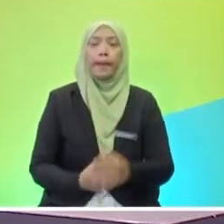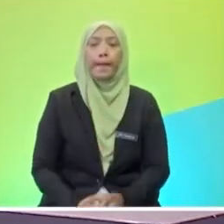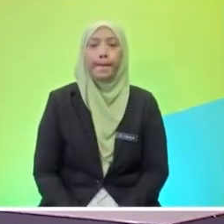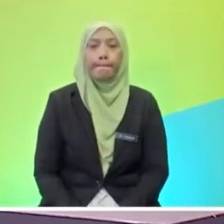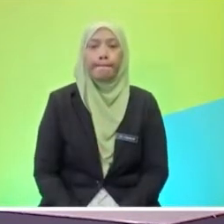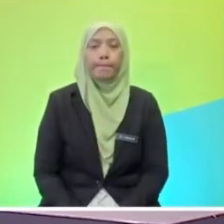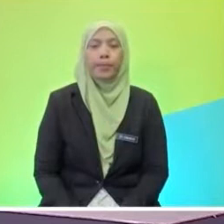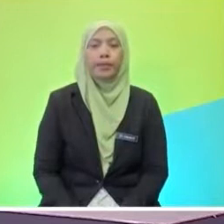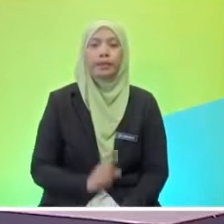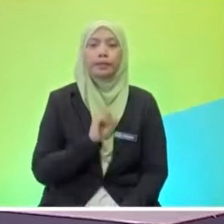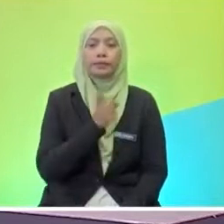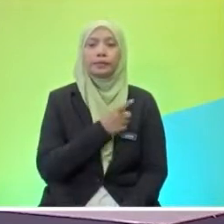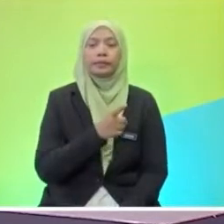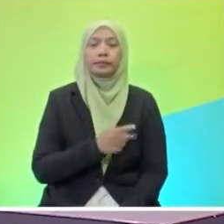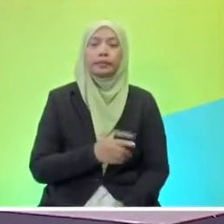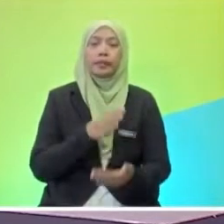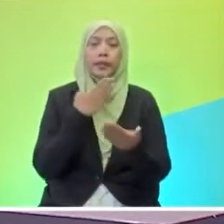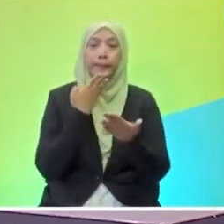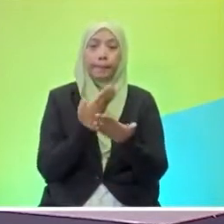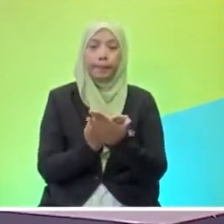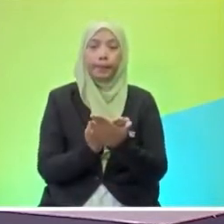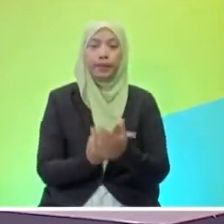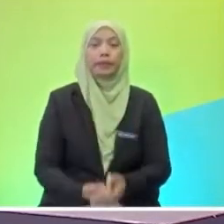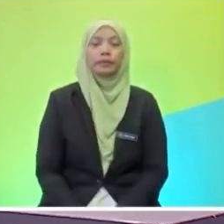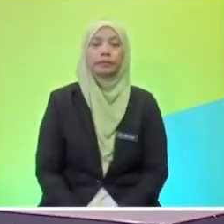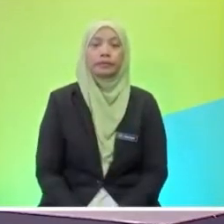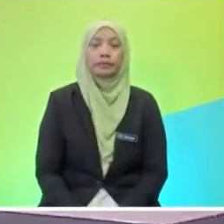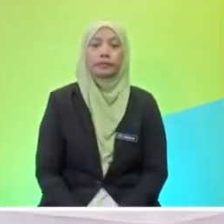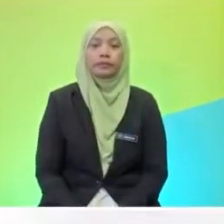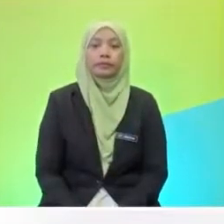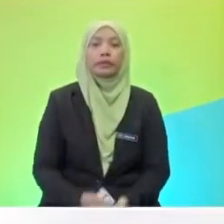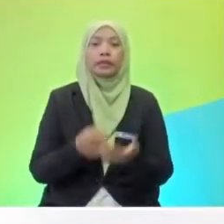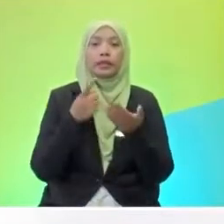Oke kita tengok kesan baik ekonomi kos pengurusan